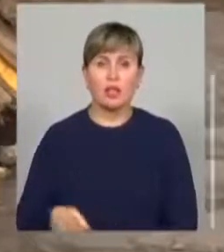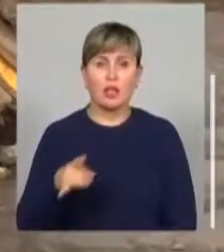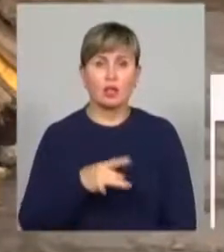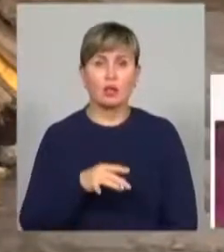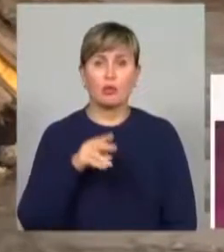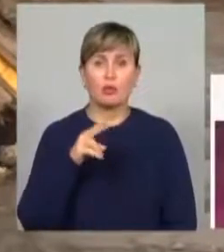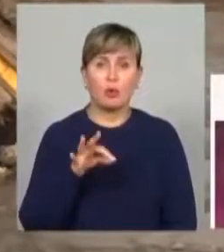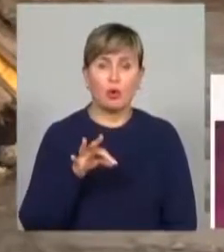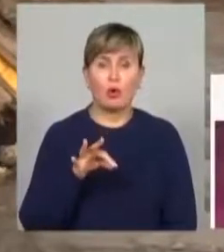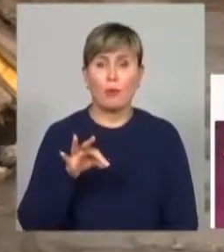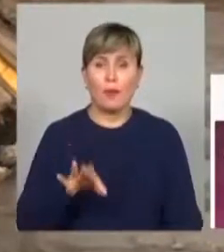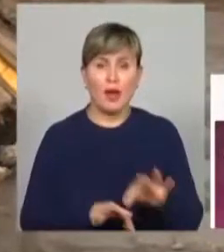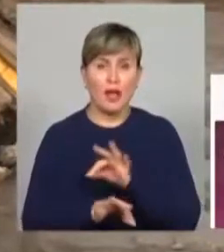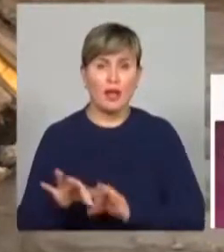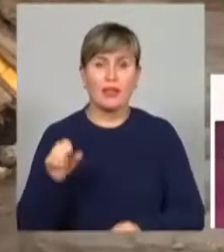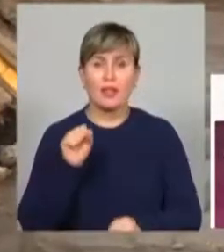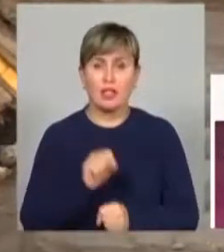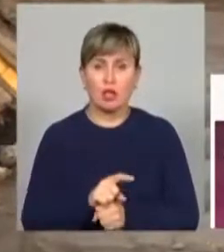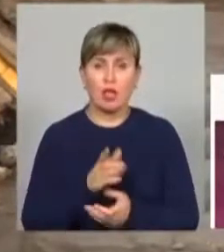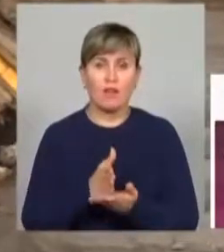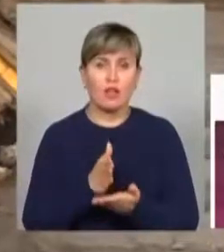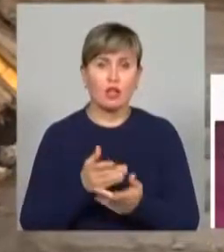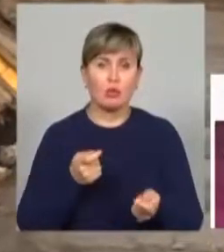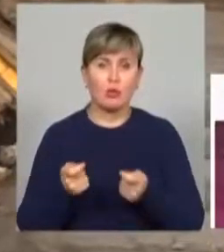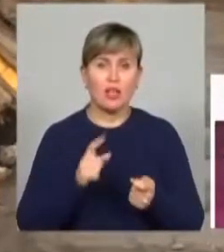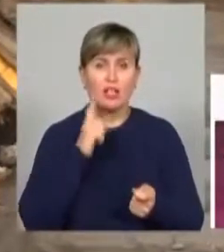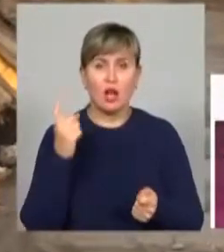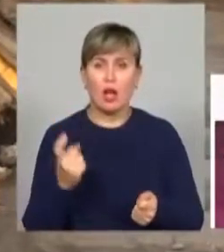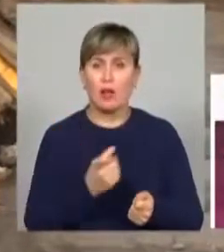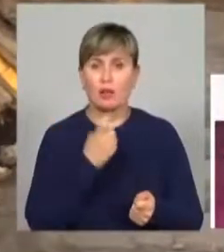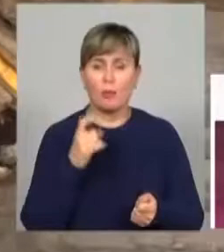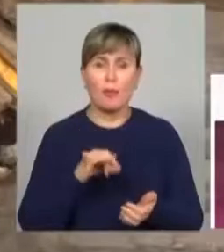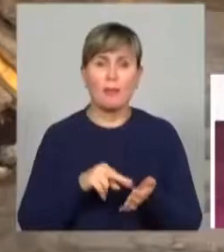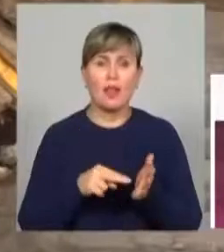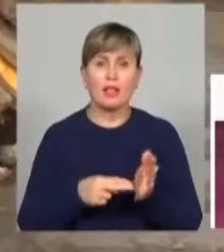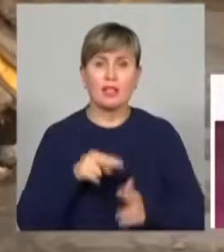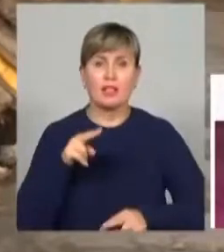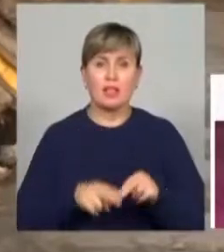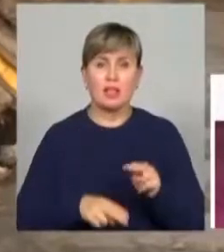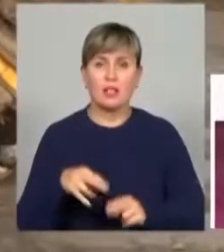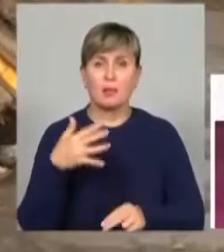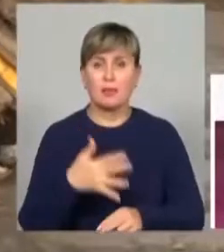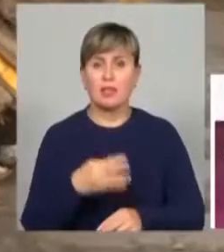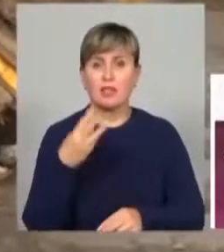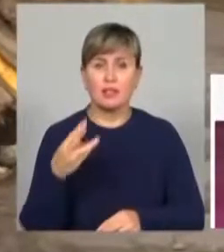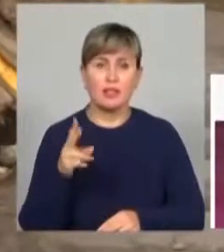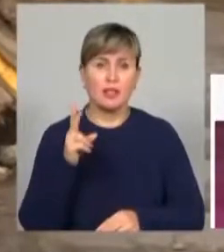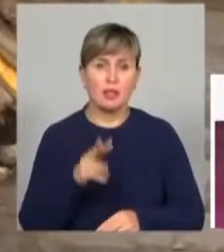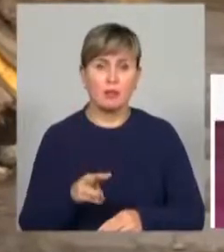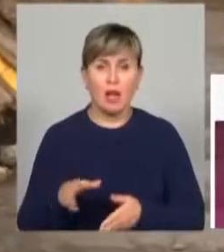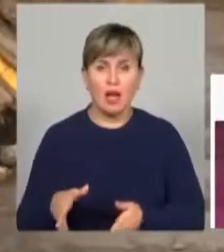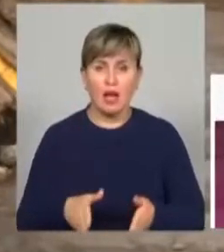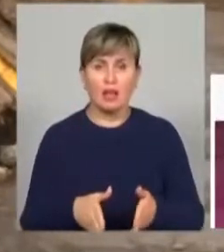западному проекту заказчиком является управление зеленой экономики планируется строительство 50 трех километров орков